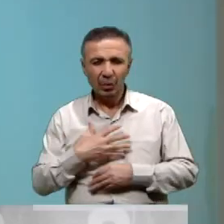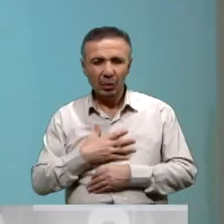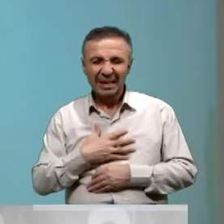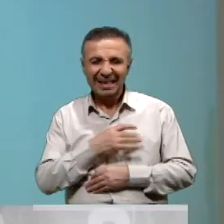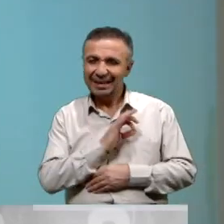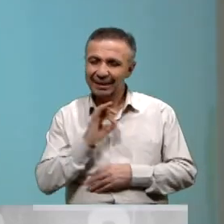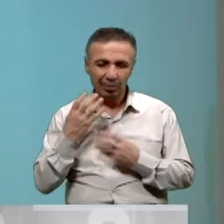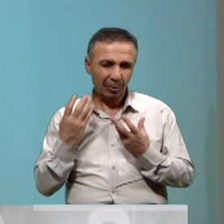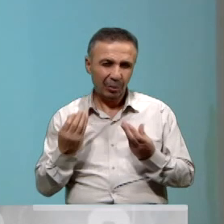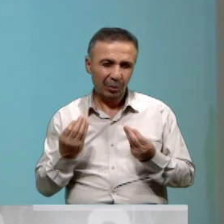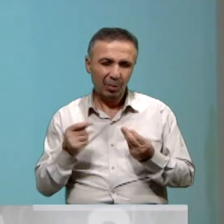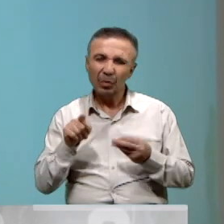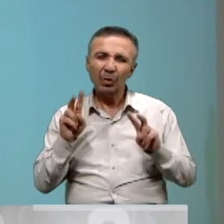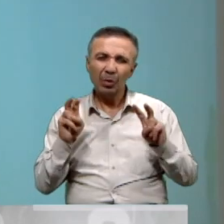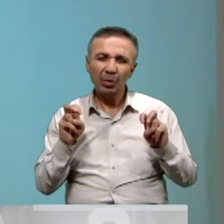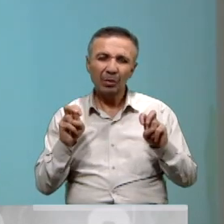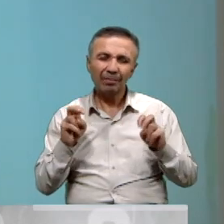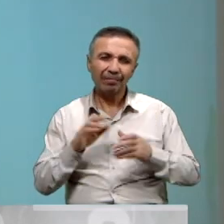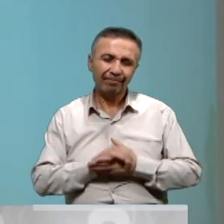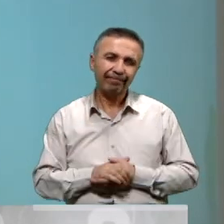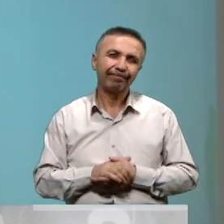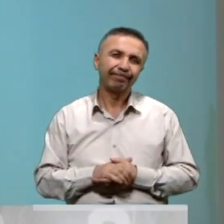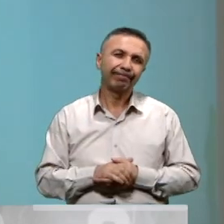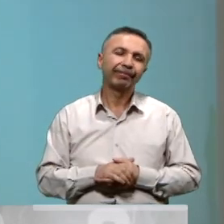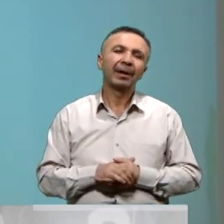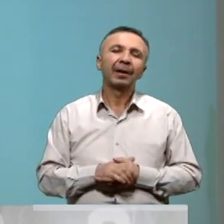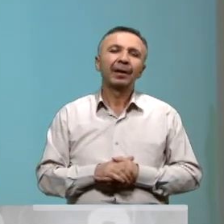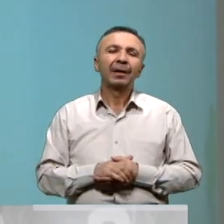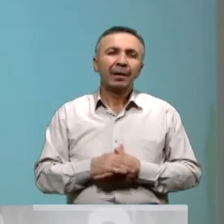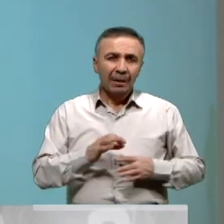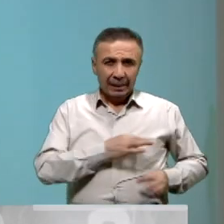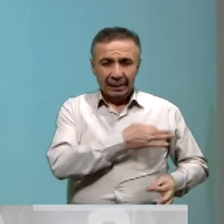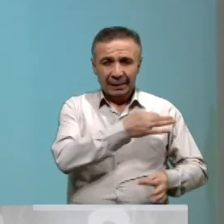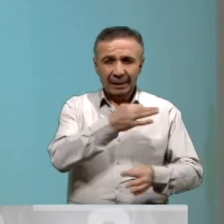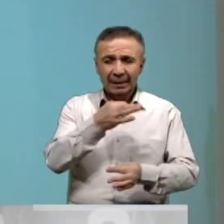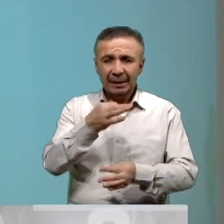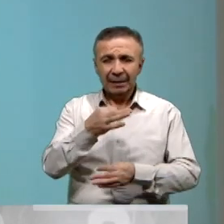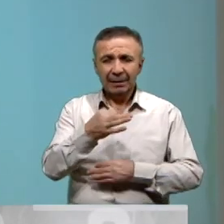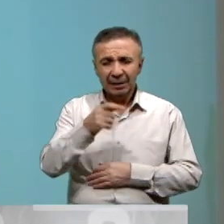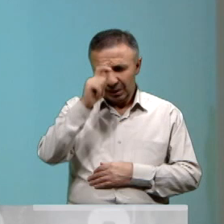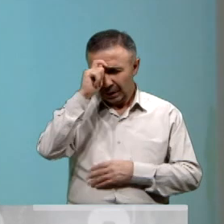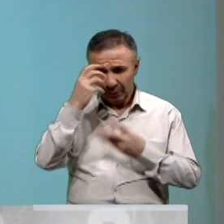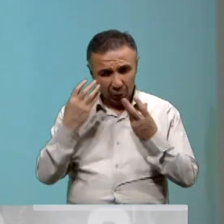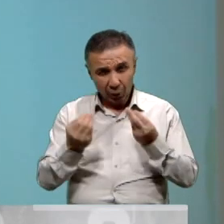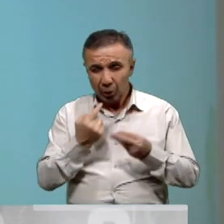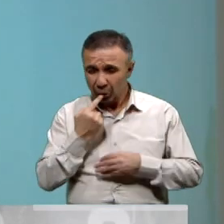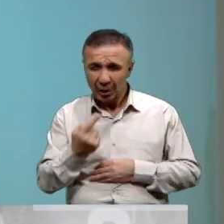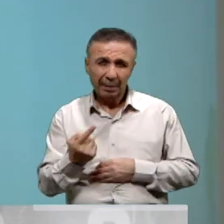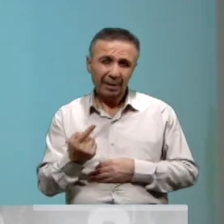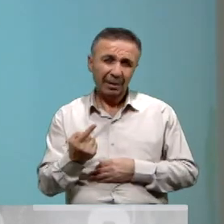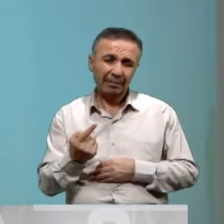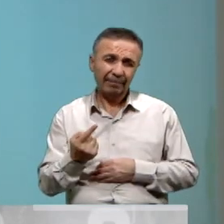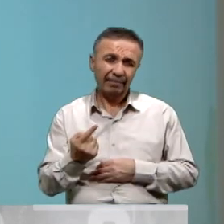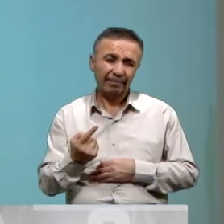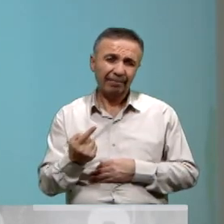bu konu Yani tekfir diyoruz biz buna insanların küfrünü ilan etmek veya kafir olduğunu söylemek